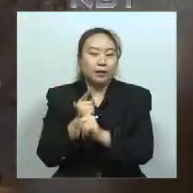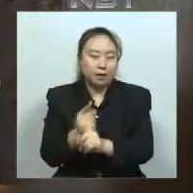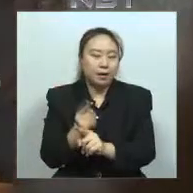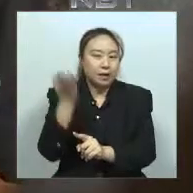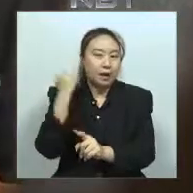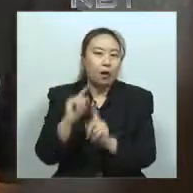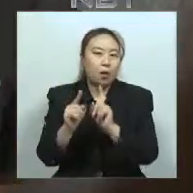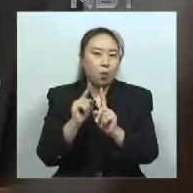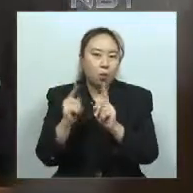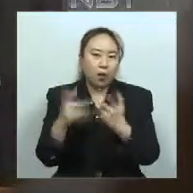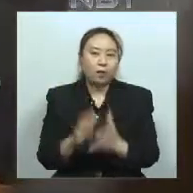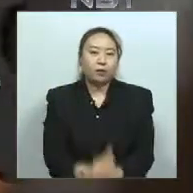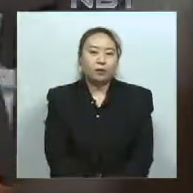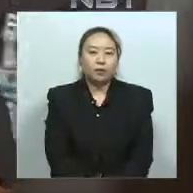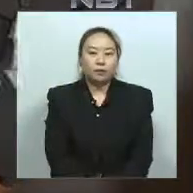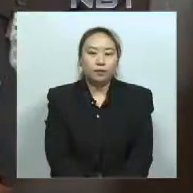กันนะครับ